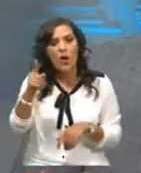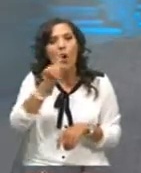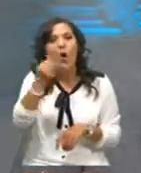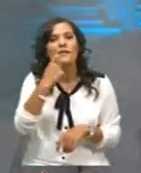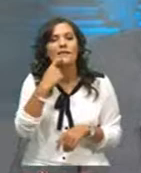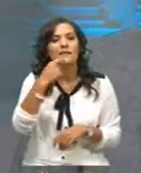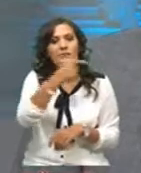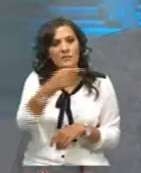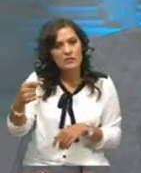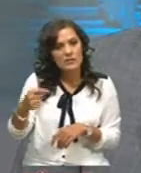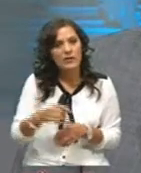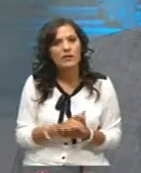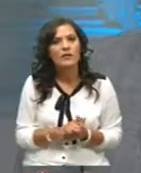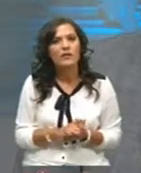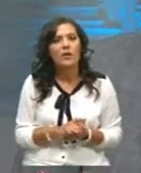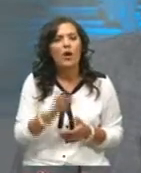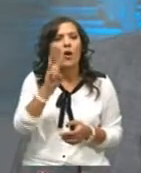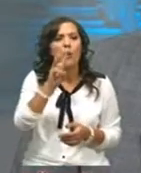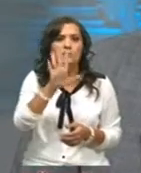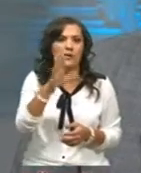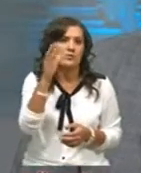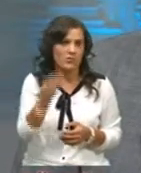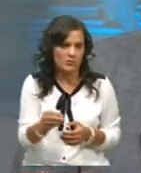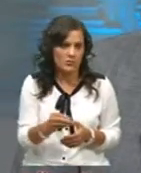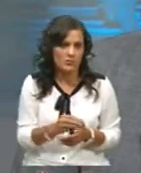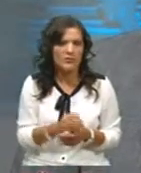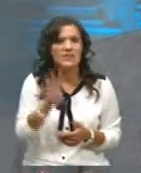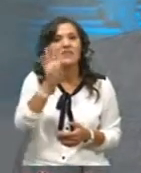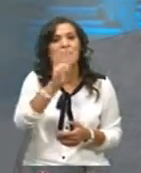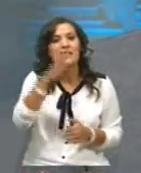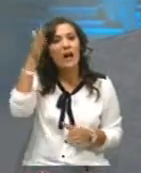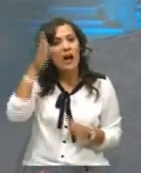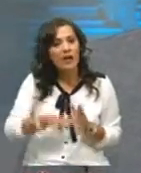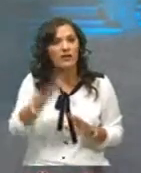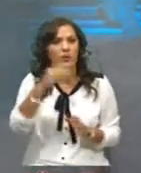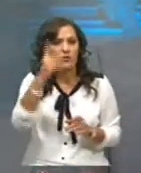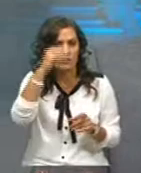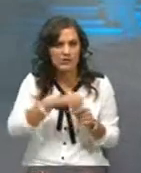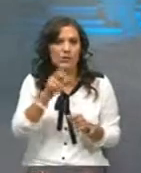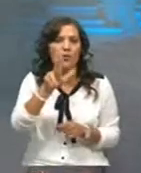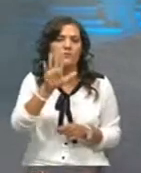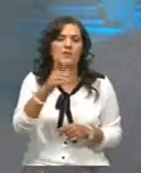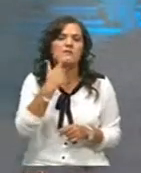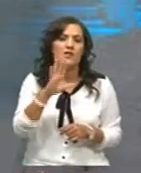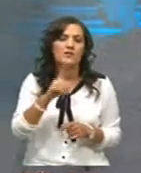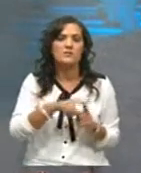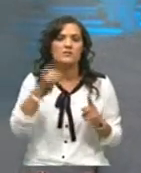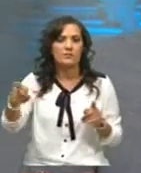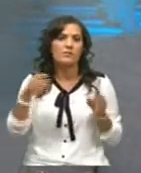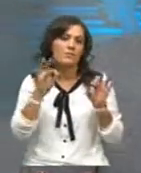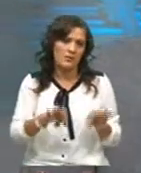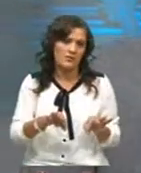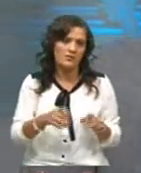çıkaracaktık 35 olacaktı 40'ın altında olduğu için 35 yaşından itibaren